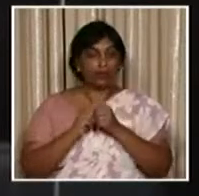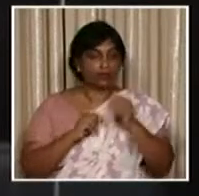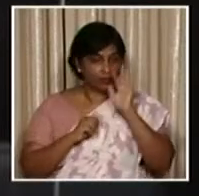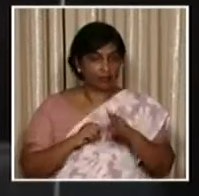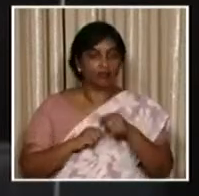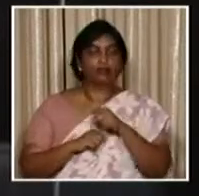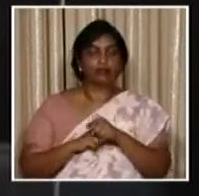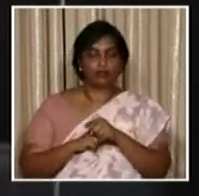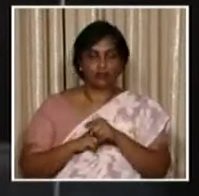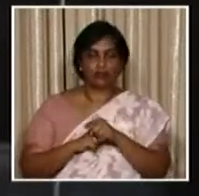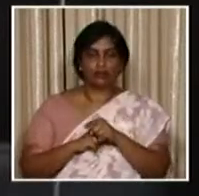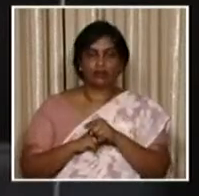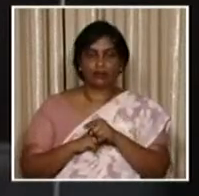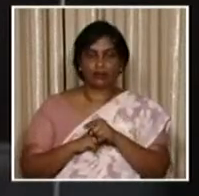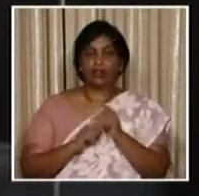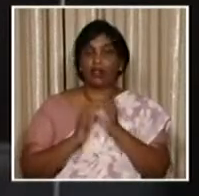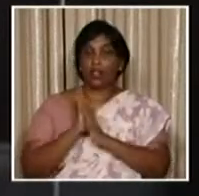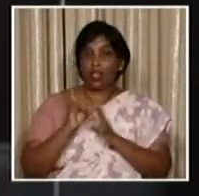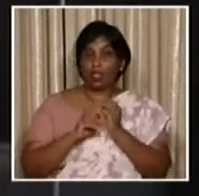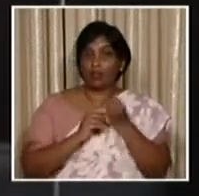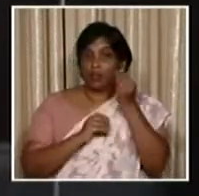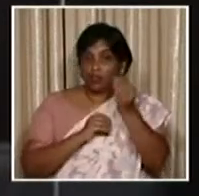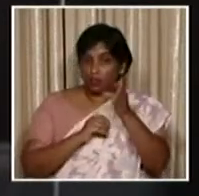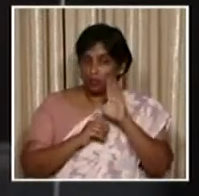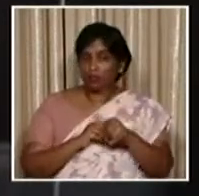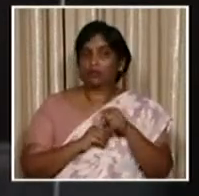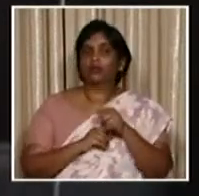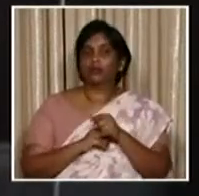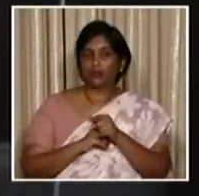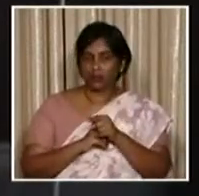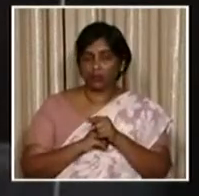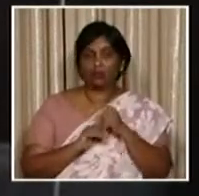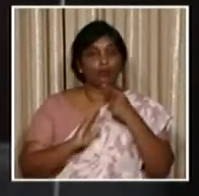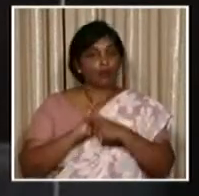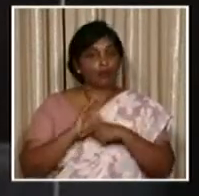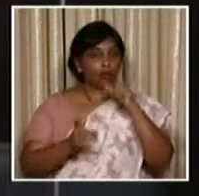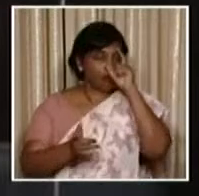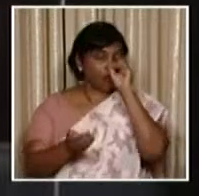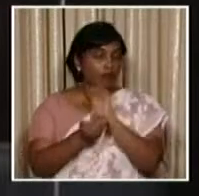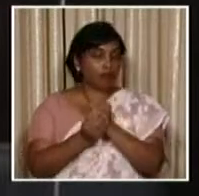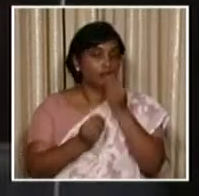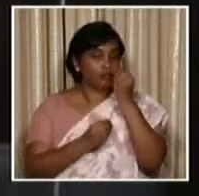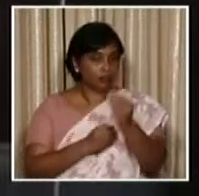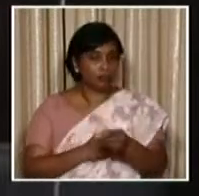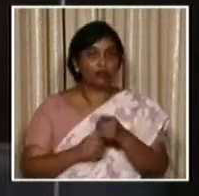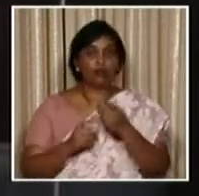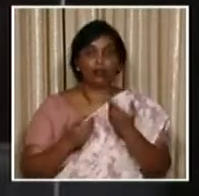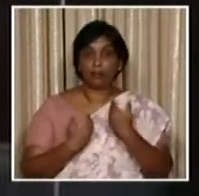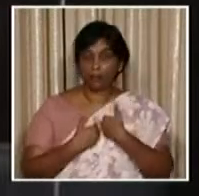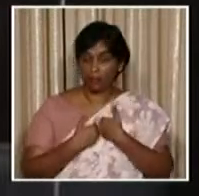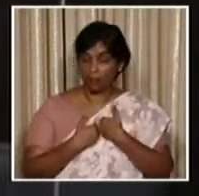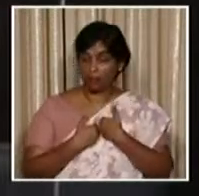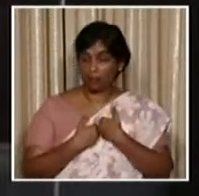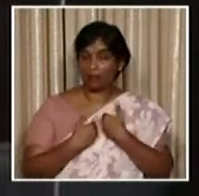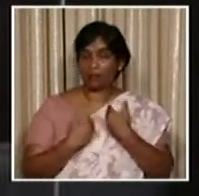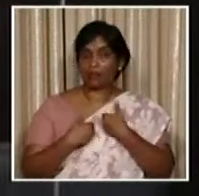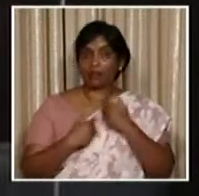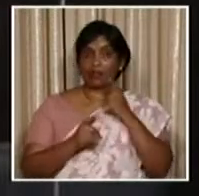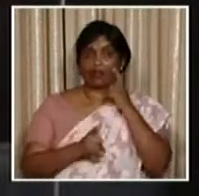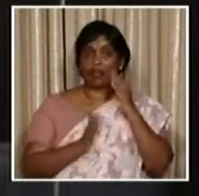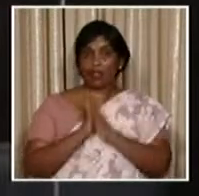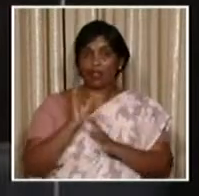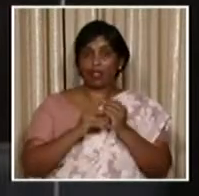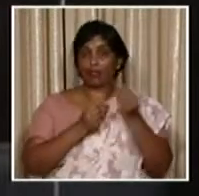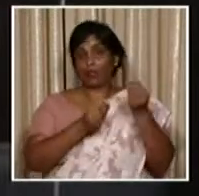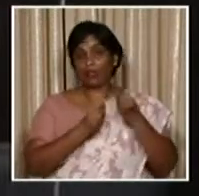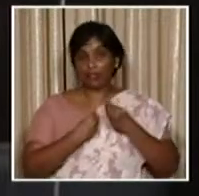ඉඳගෙන ඇමතිකම් දුන්න හැටි රටට ආරක්ෂාව දුන්න හැටි මට මහජන ආරක්ෂක ඇමතිකම්